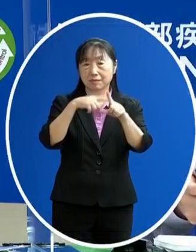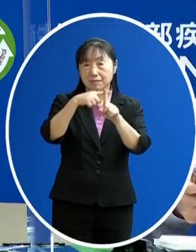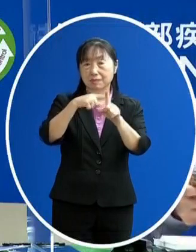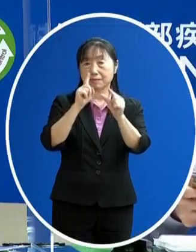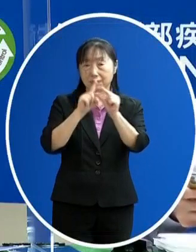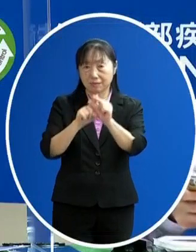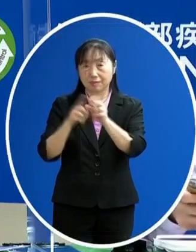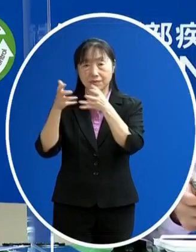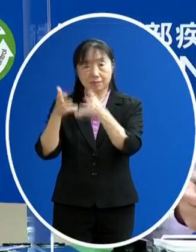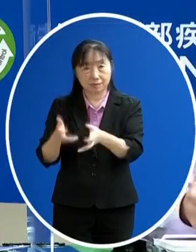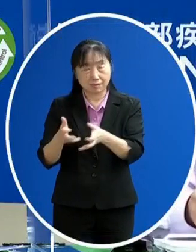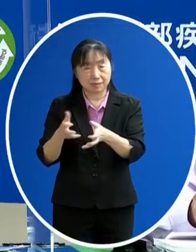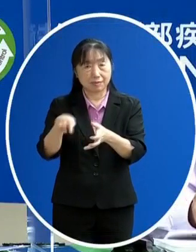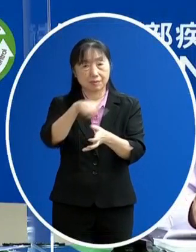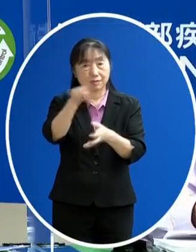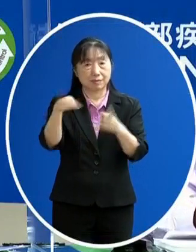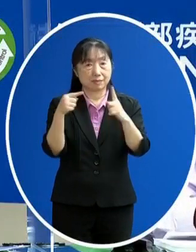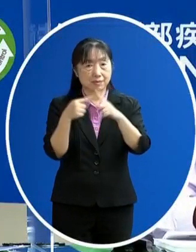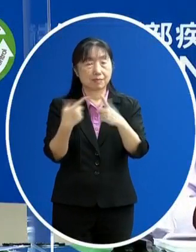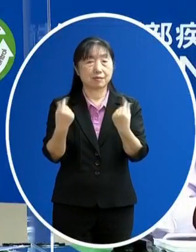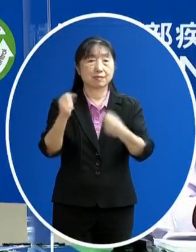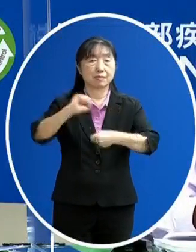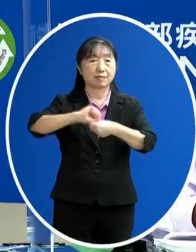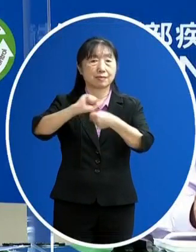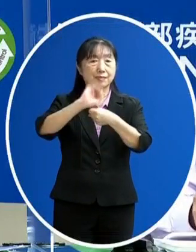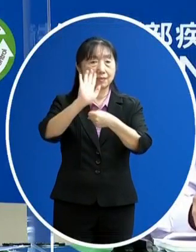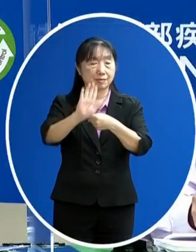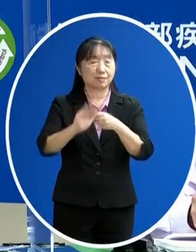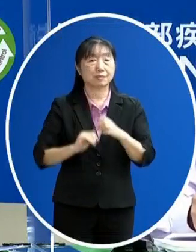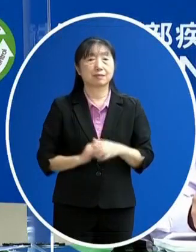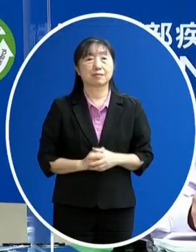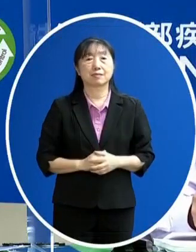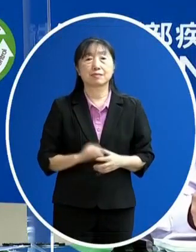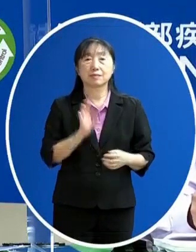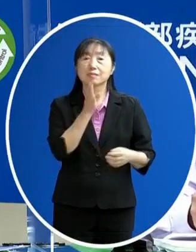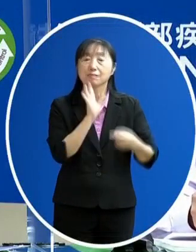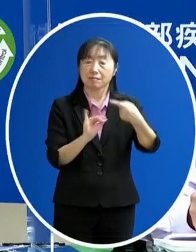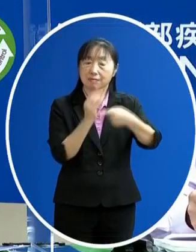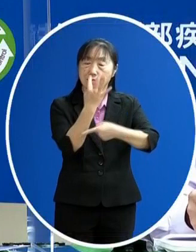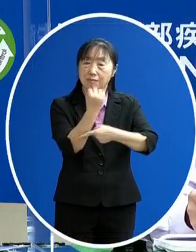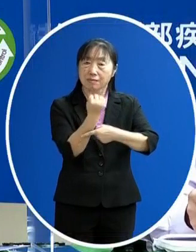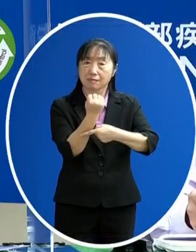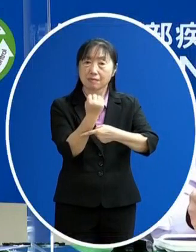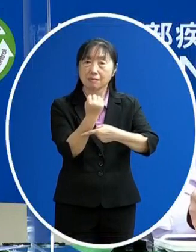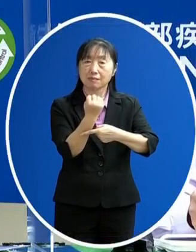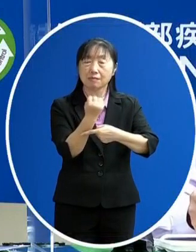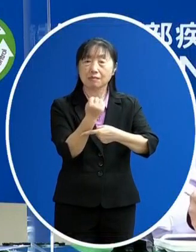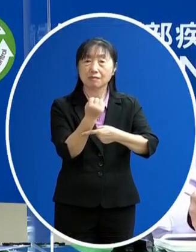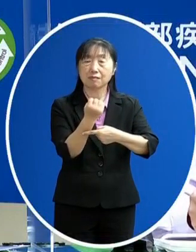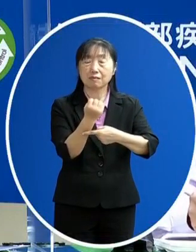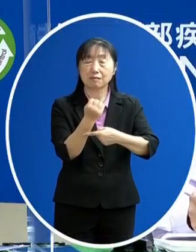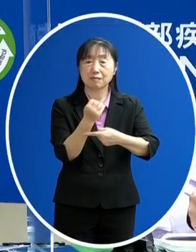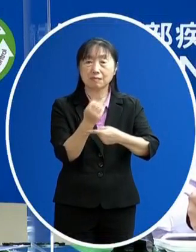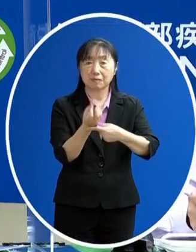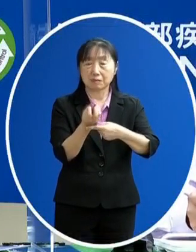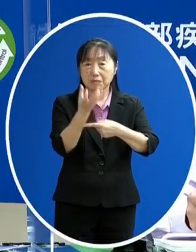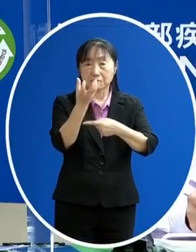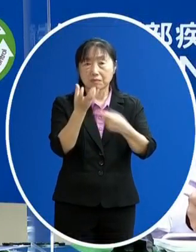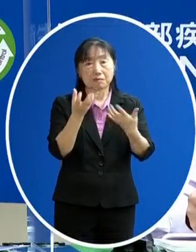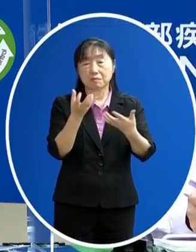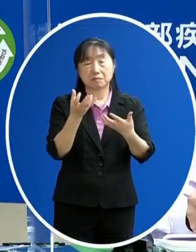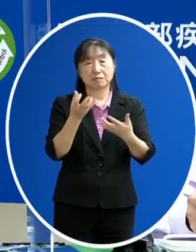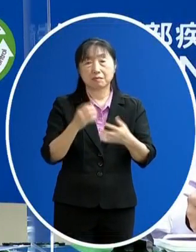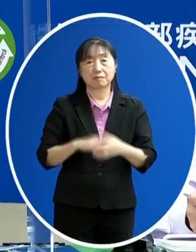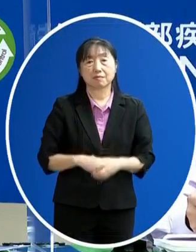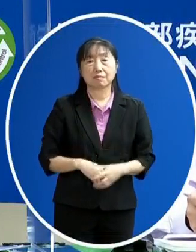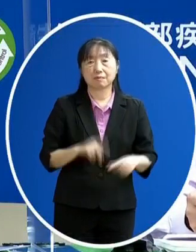下，16亿，一天罚1/1000，晚到一天就罚1/1000。那这一家